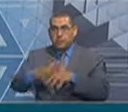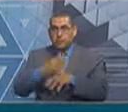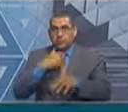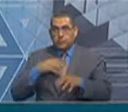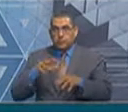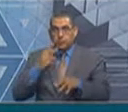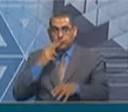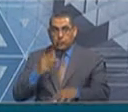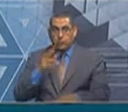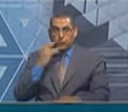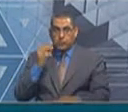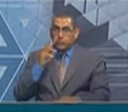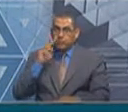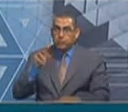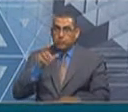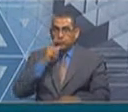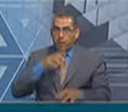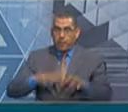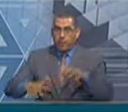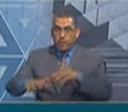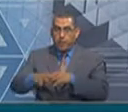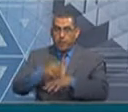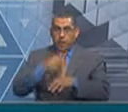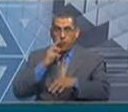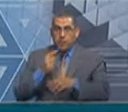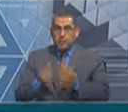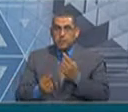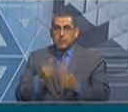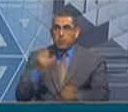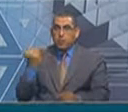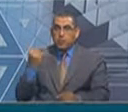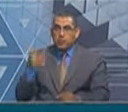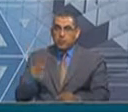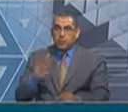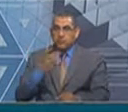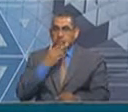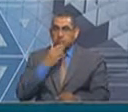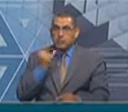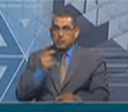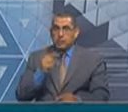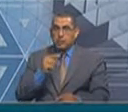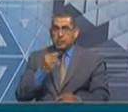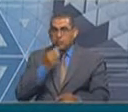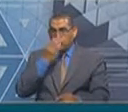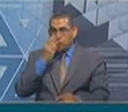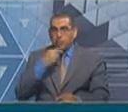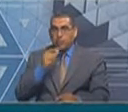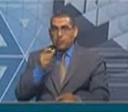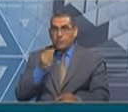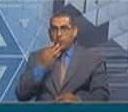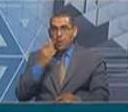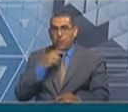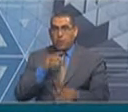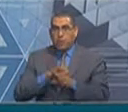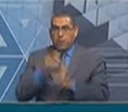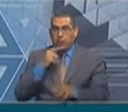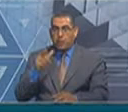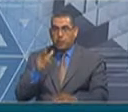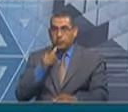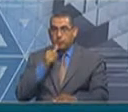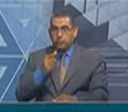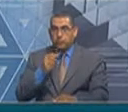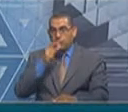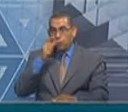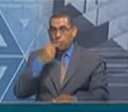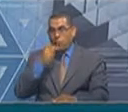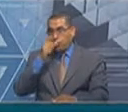قدامنا كده مباشرة. الجزيرة دي فيها أكبر نباتات قيمة جدا مثل جزيرة النباتات في أسوان، نباتات